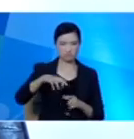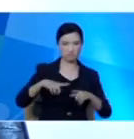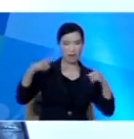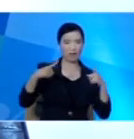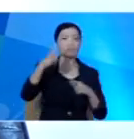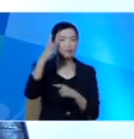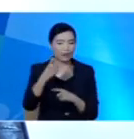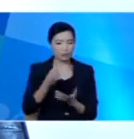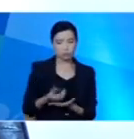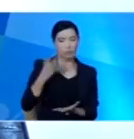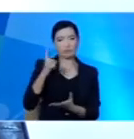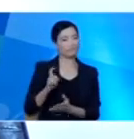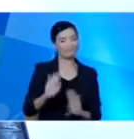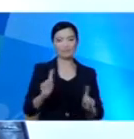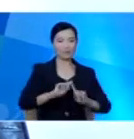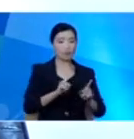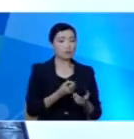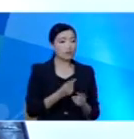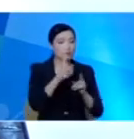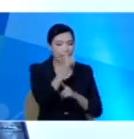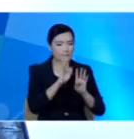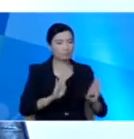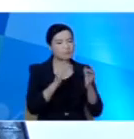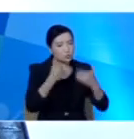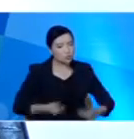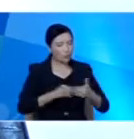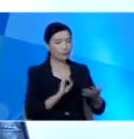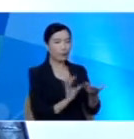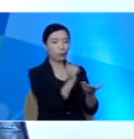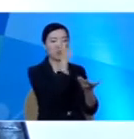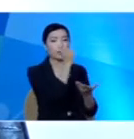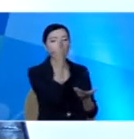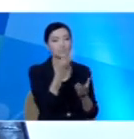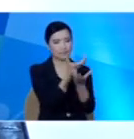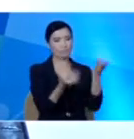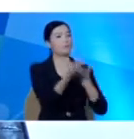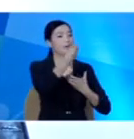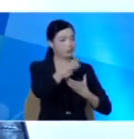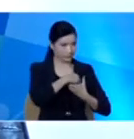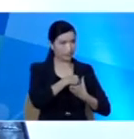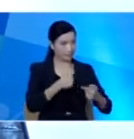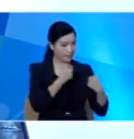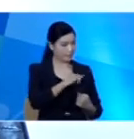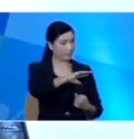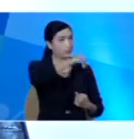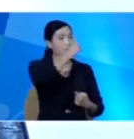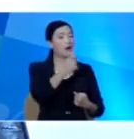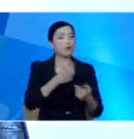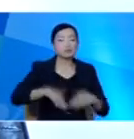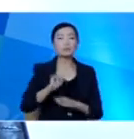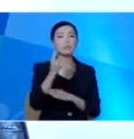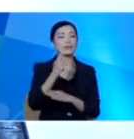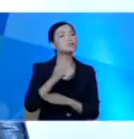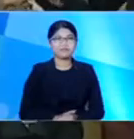ายแบบมีคุณค่าคือเพิ่มบุญให้กับตัวเองเพิ่มภูมิธรรมให้กับตัวเองพบชาติข้างหน้าท่านจะไม่มีโอกาสต